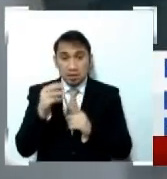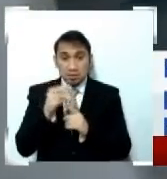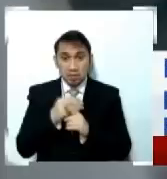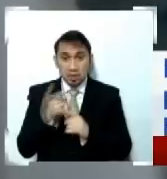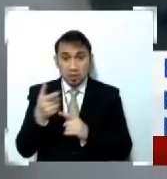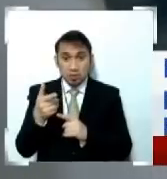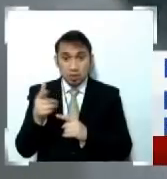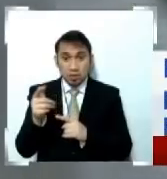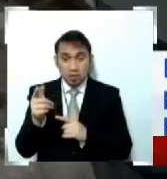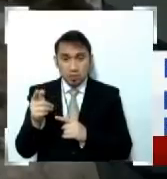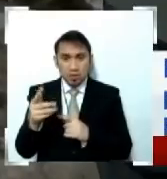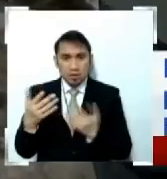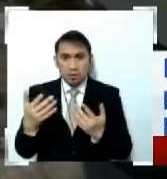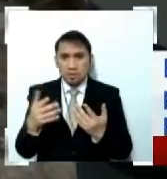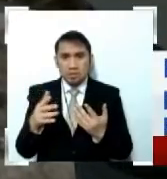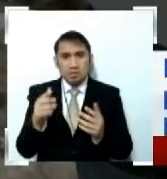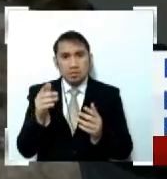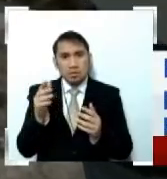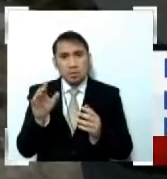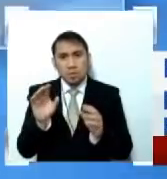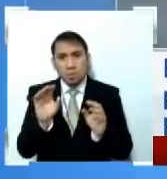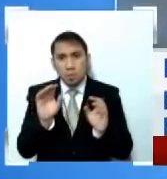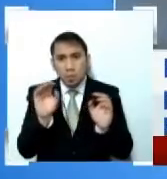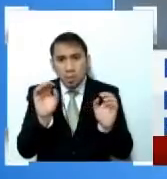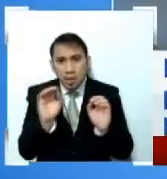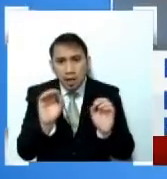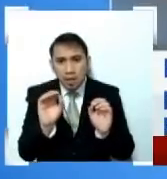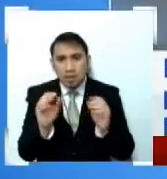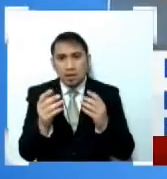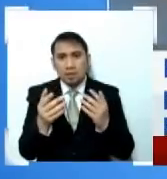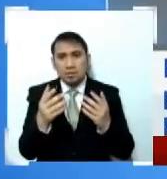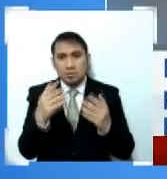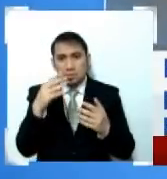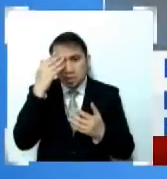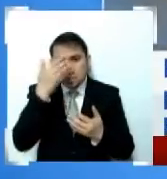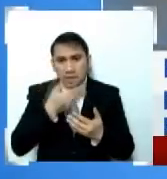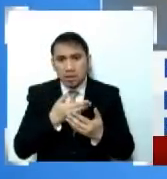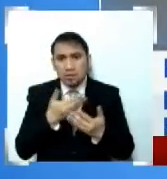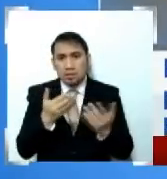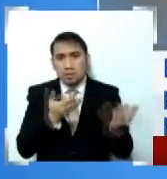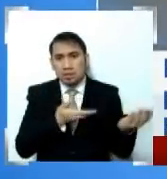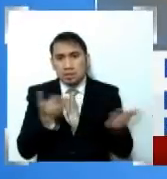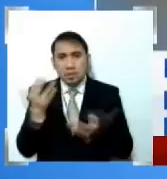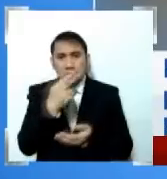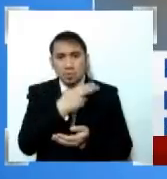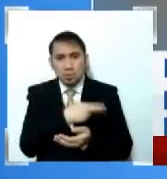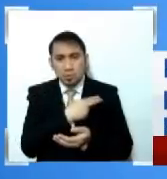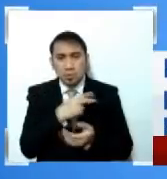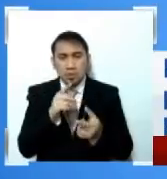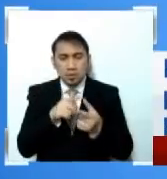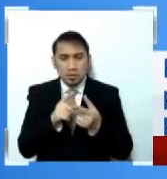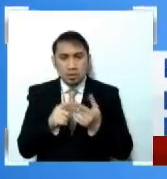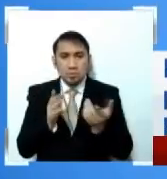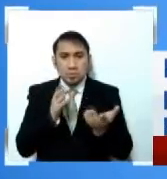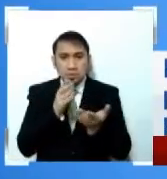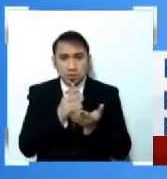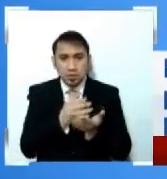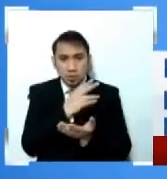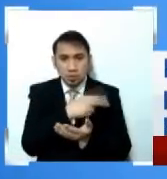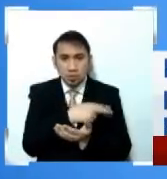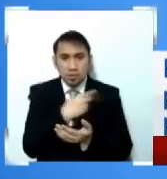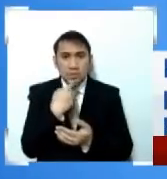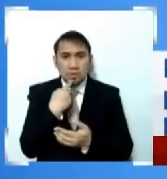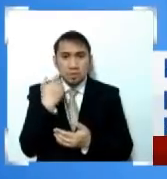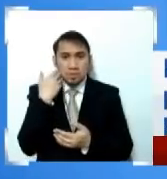sa kulungan ng anak dahil isinugo daw ito sa ospital. Nang puntahan sa ospital, patay na ng kanyang datna ng anak. Batay sa death